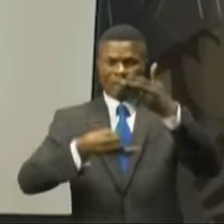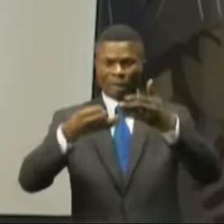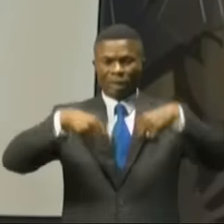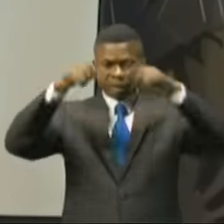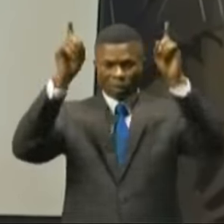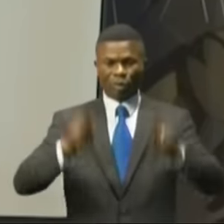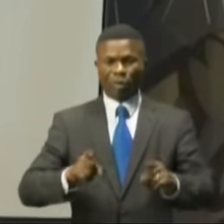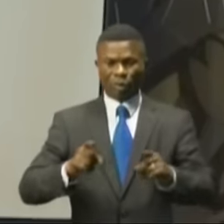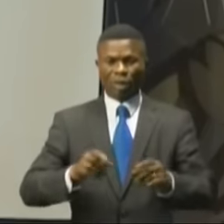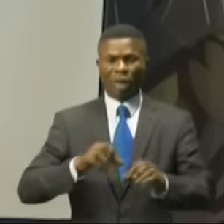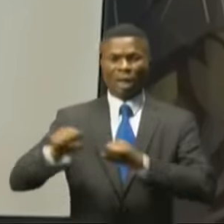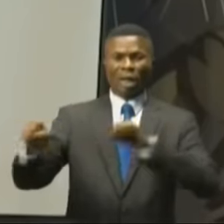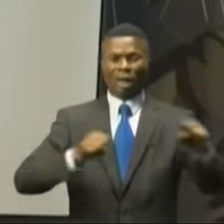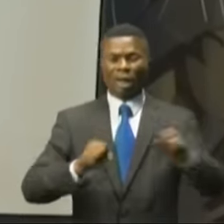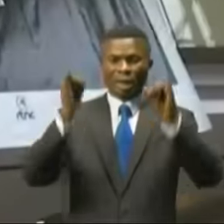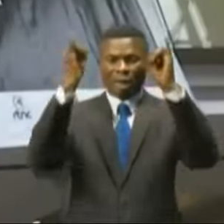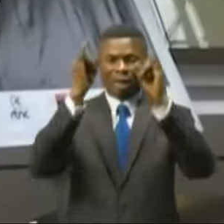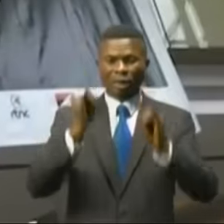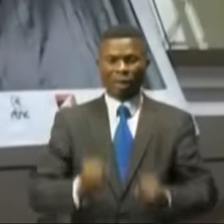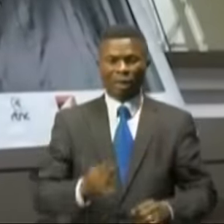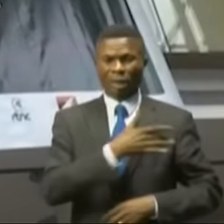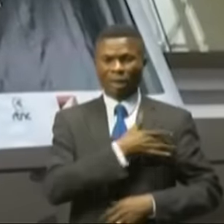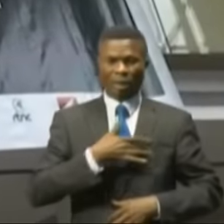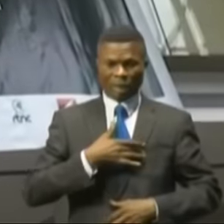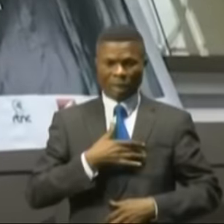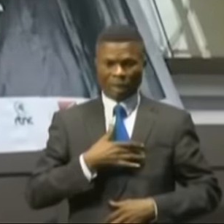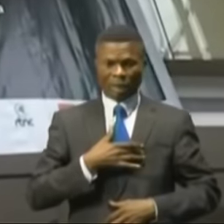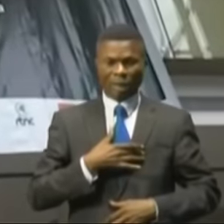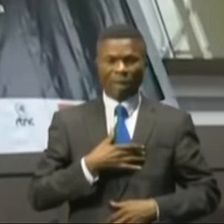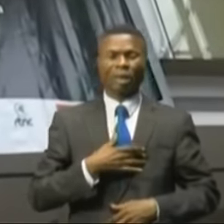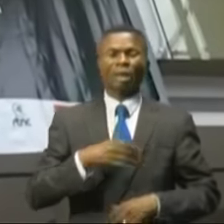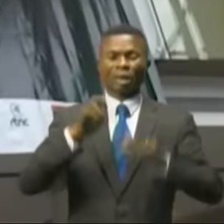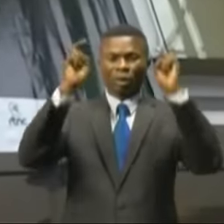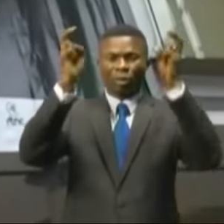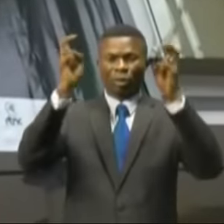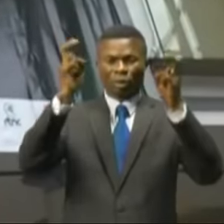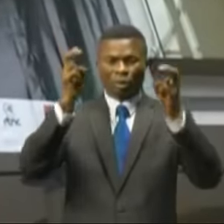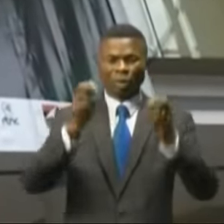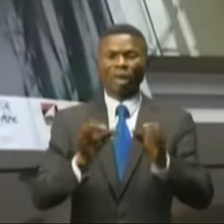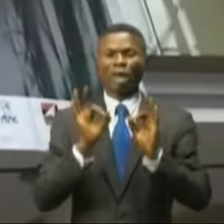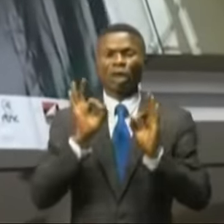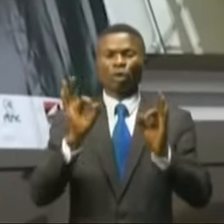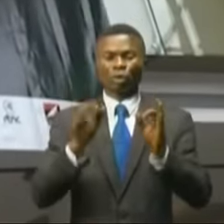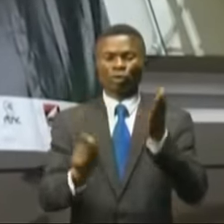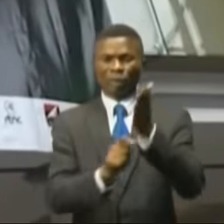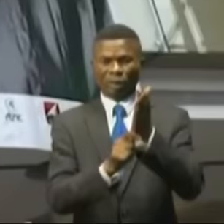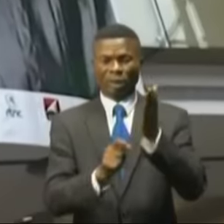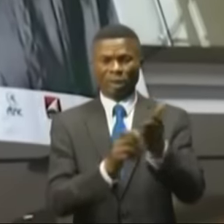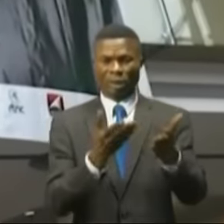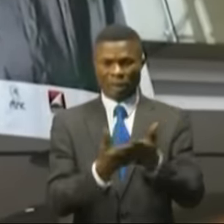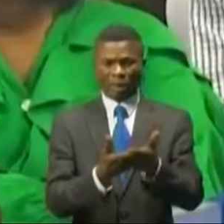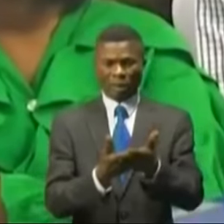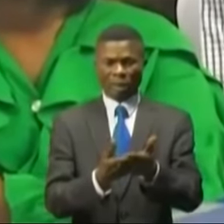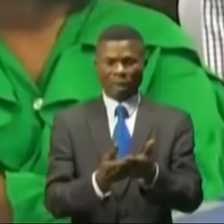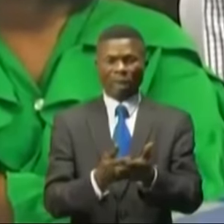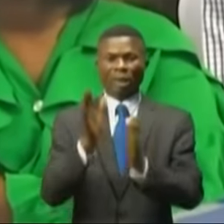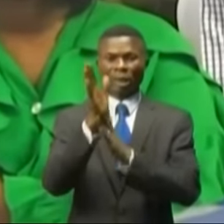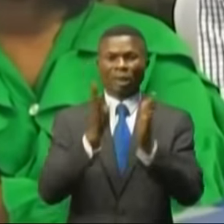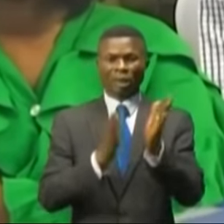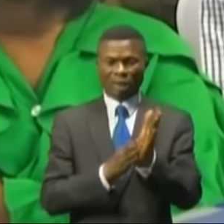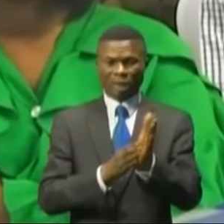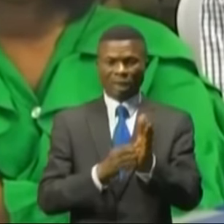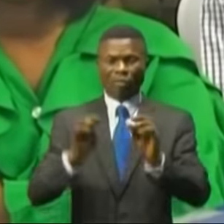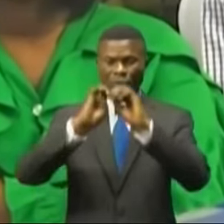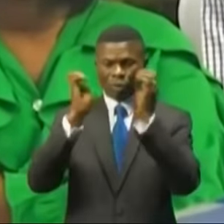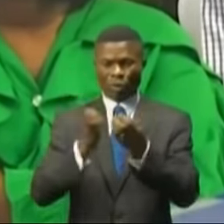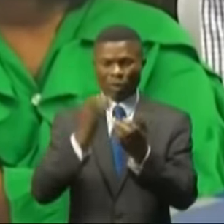du grand concours informatique dénommé Demotech, avec comme thème l'innovation technologique. Parmi les 19 équipes